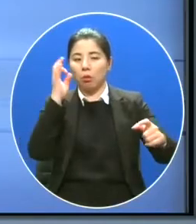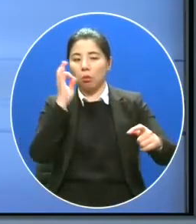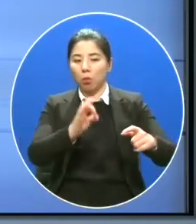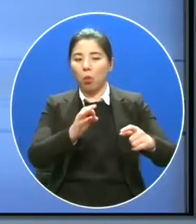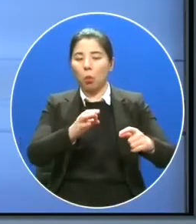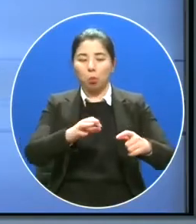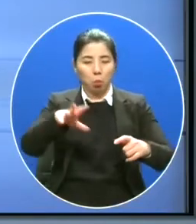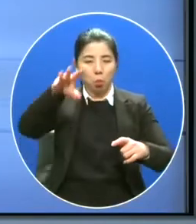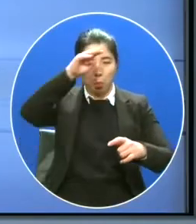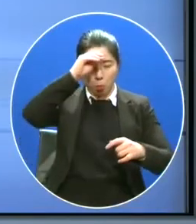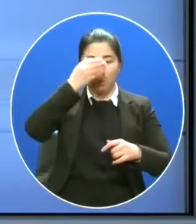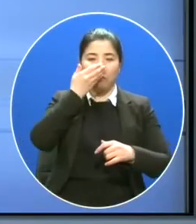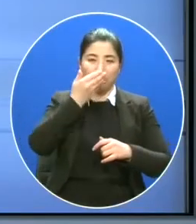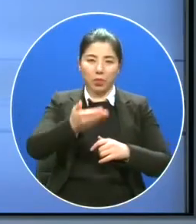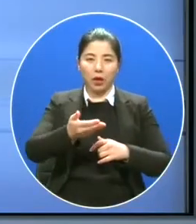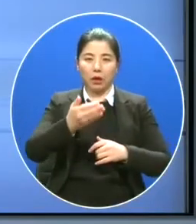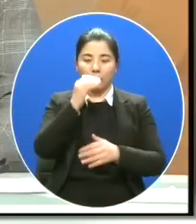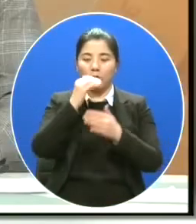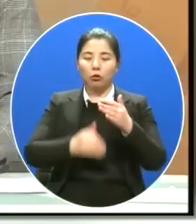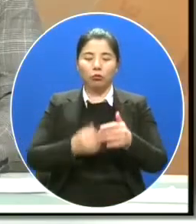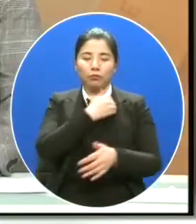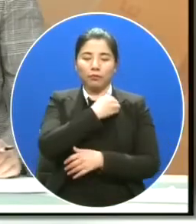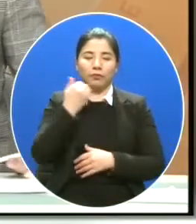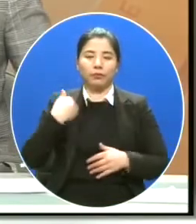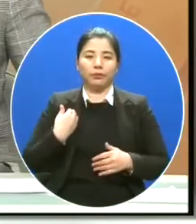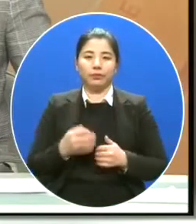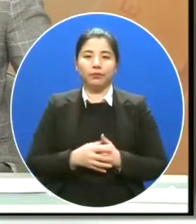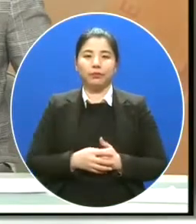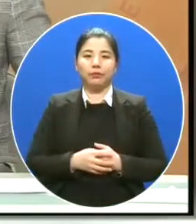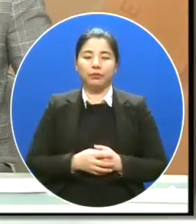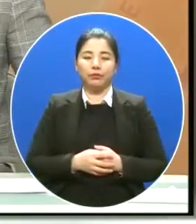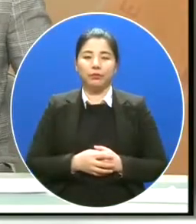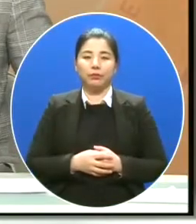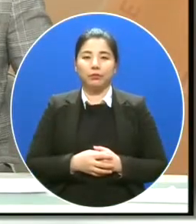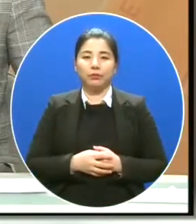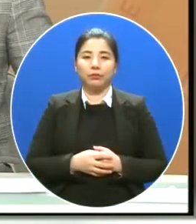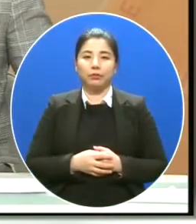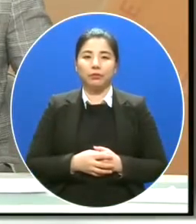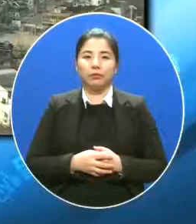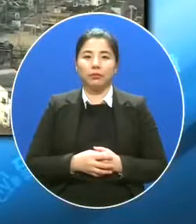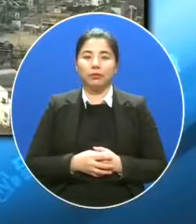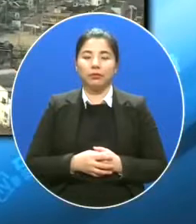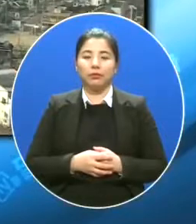지역에서도 귀감으로 삼을 만한 내용이 되기에 충분했습니다.